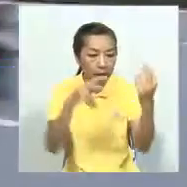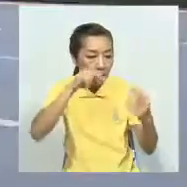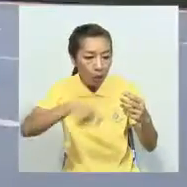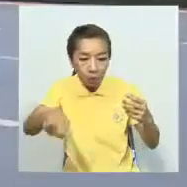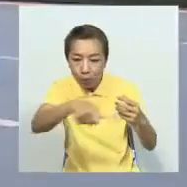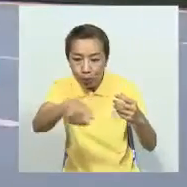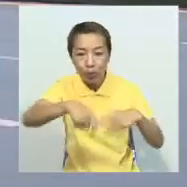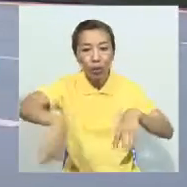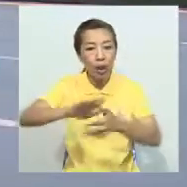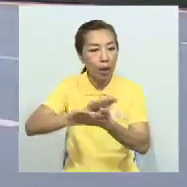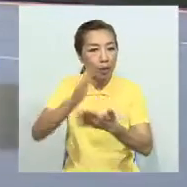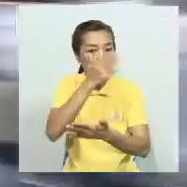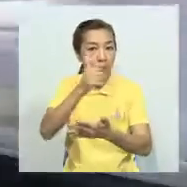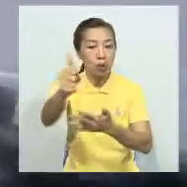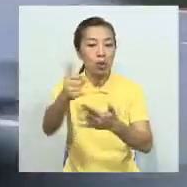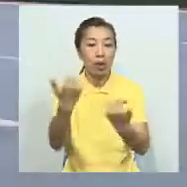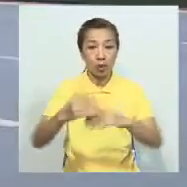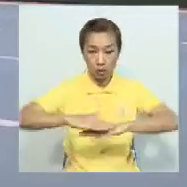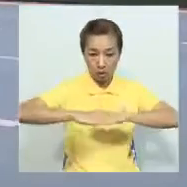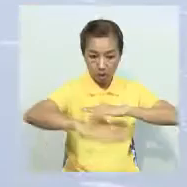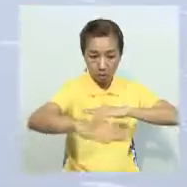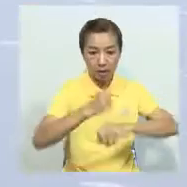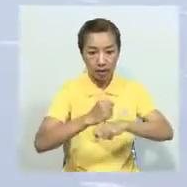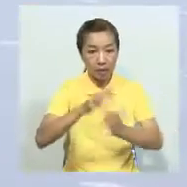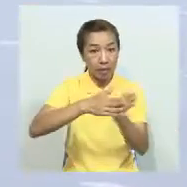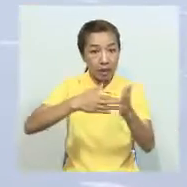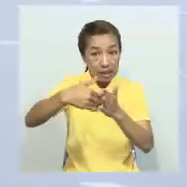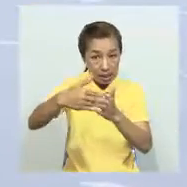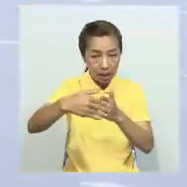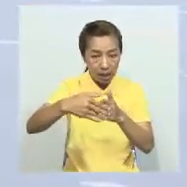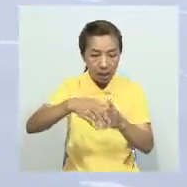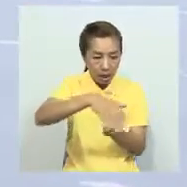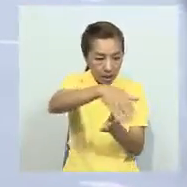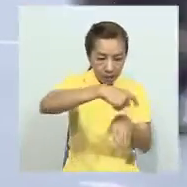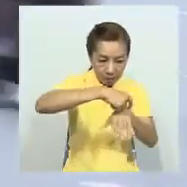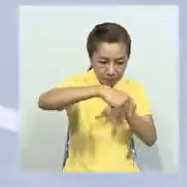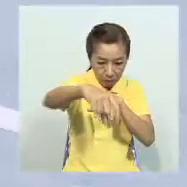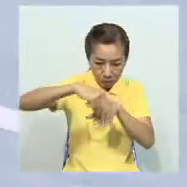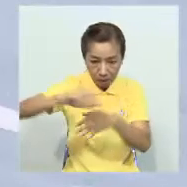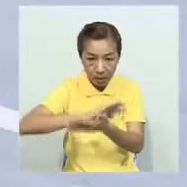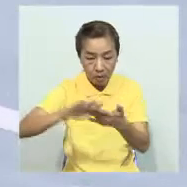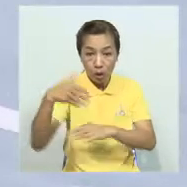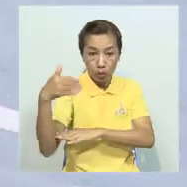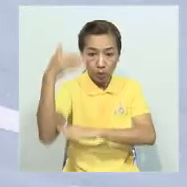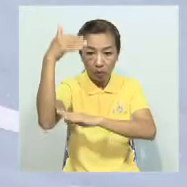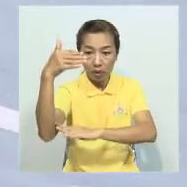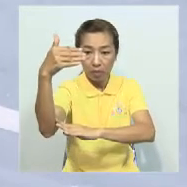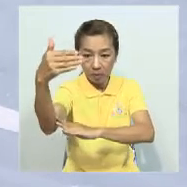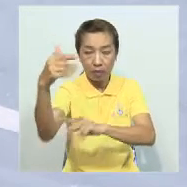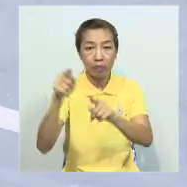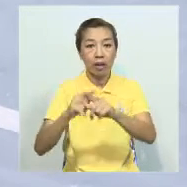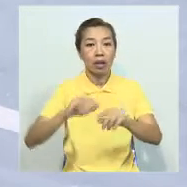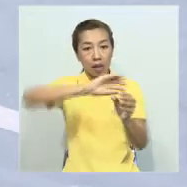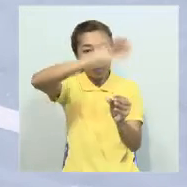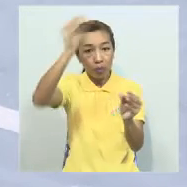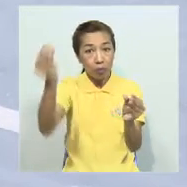เสร็จสมบูรณ์แล้วทั้งการปรับปรุงพื้นถนนขีดสีตีเส้นจราจรประดับตกแต่งธงจัดทำซุ้มและไฟฟ้าส่องส